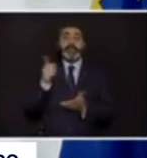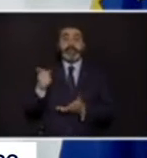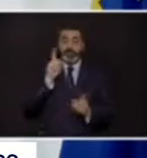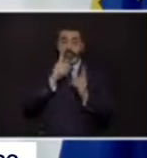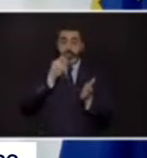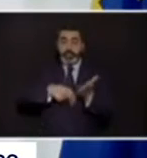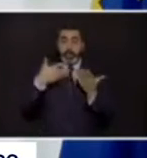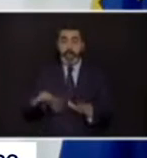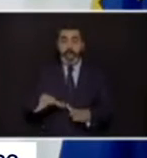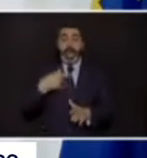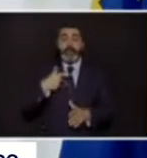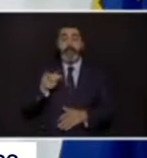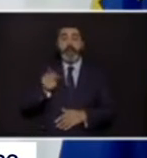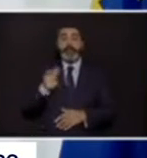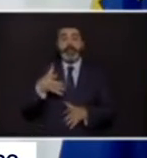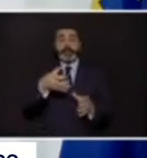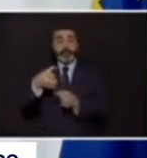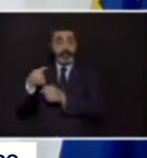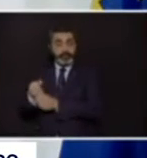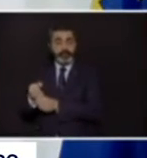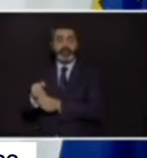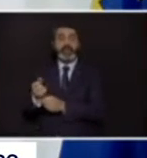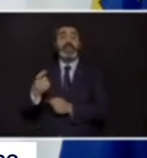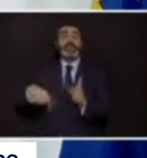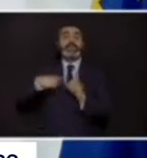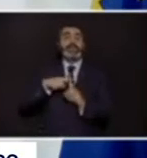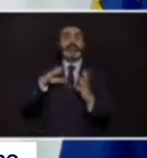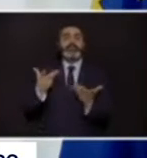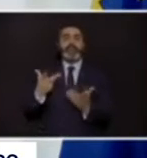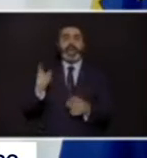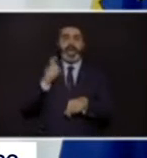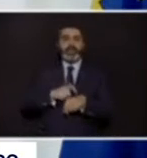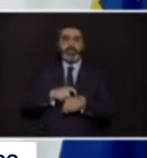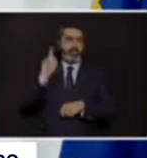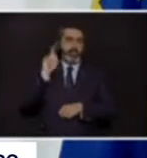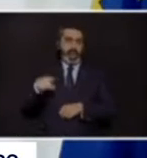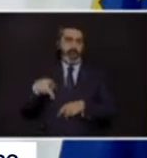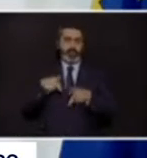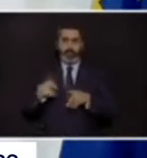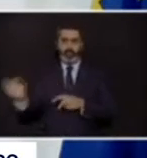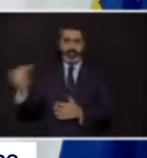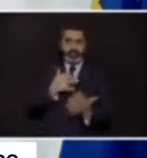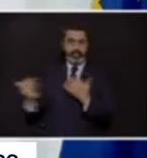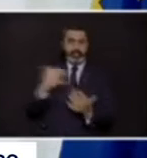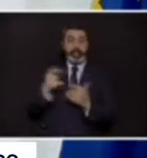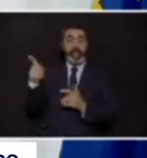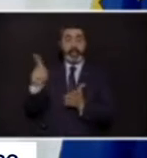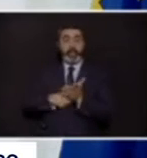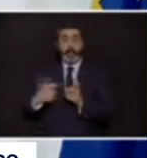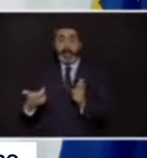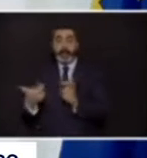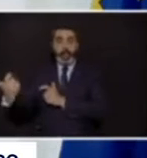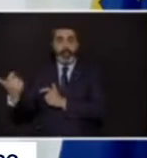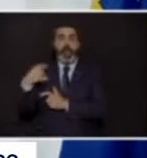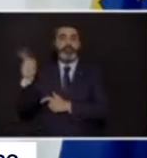έδαφος της, αλλά και να εμποδίζει τις παράνομες οδούς προς την Ελλάδα. Δυστυχώς, η